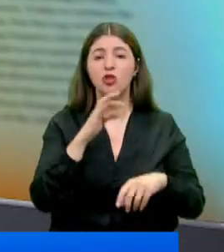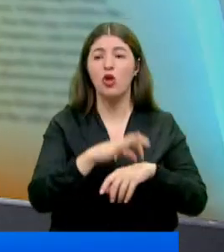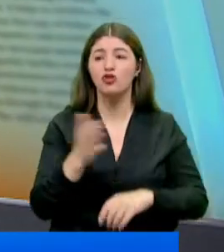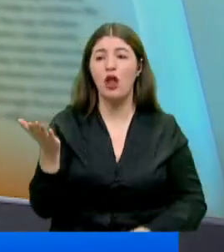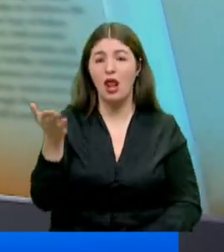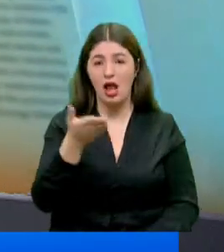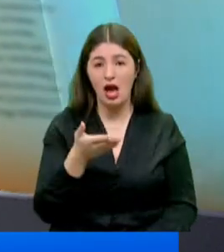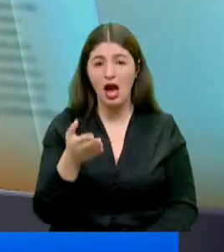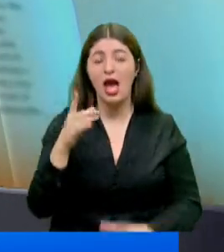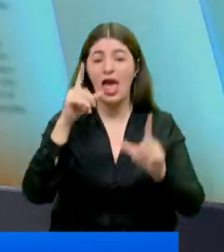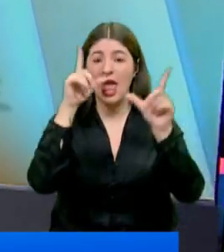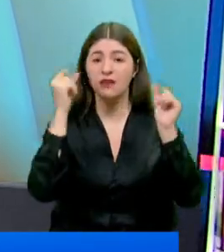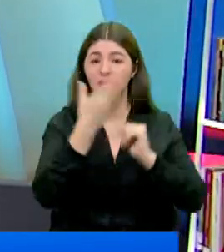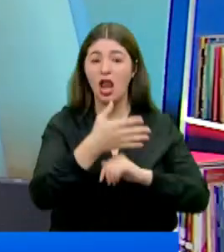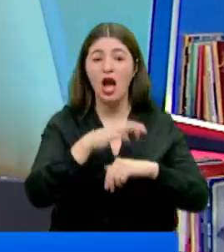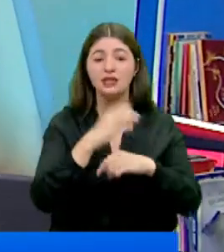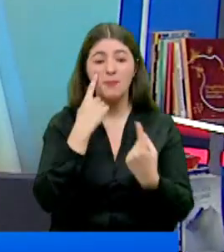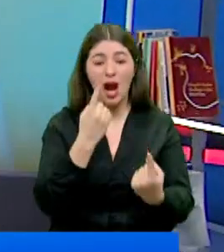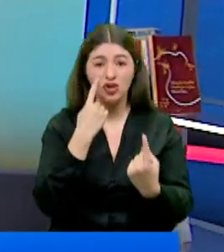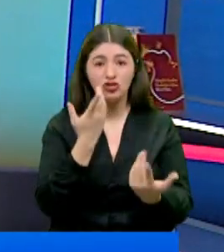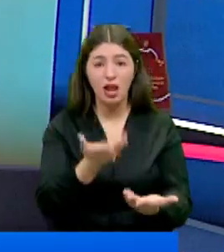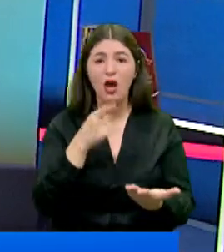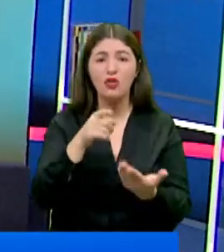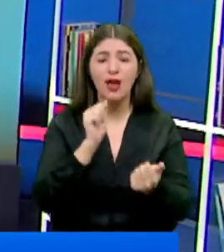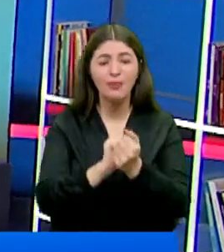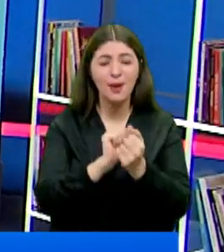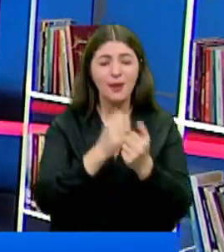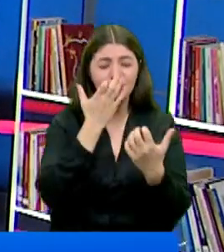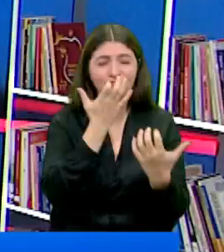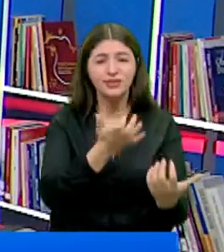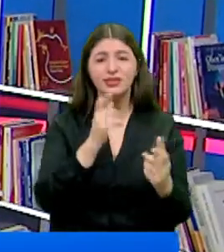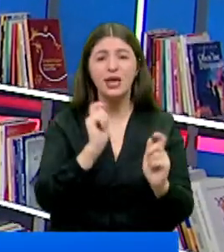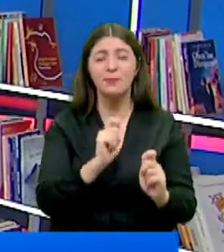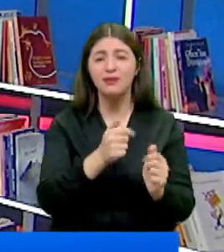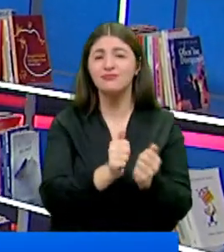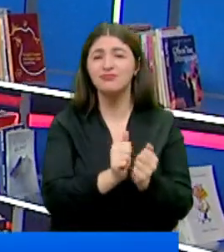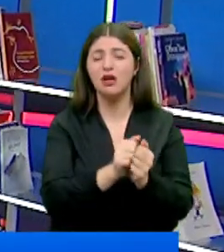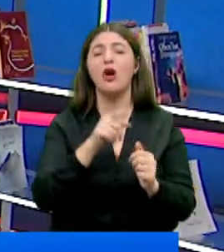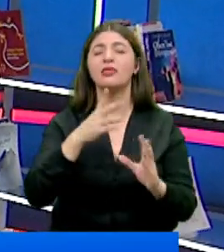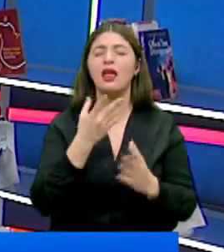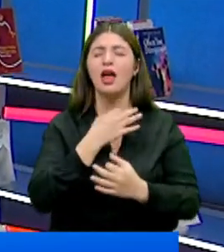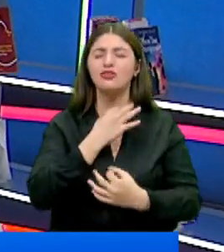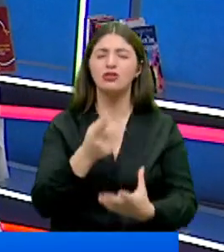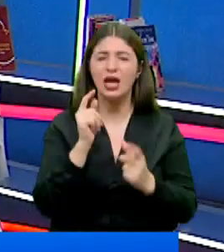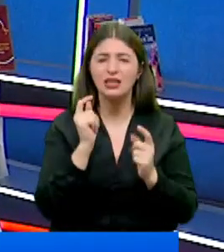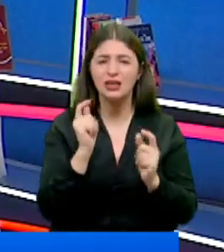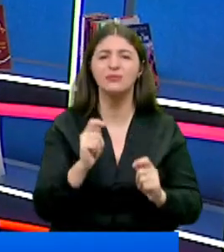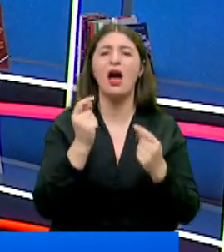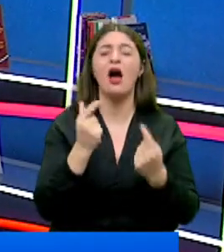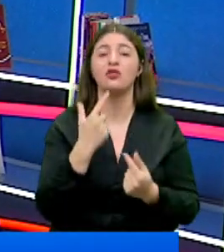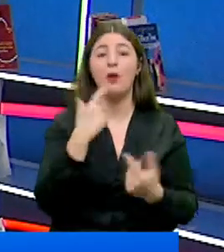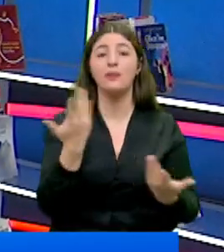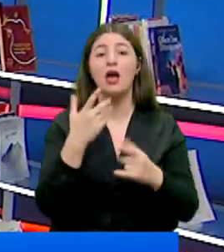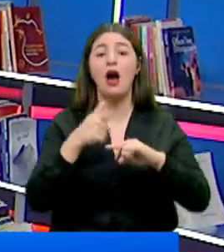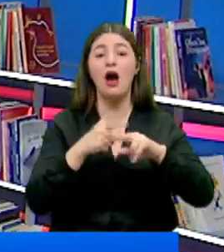doktorlarımıza hemşirelerimiz hasta bakıcılar ımıza onların yakınlarına yapar kaç yerine ne kadar teşekkür etsek azdır